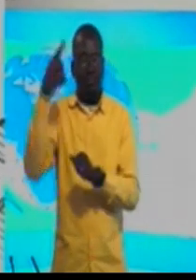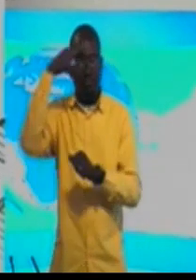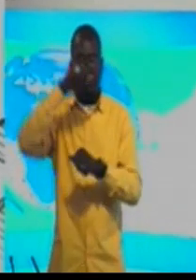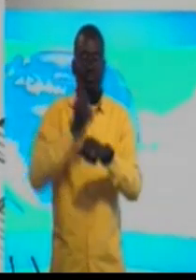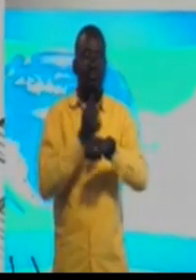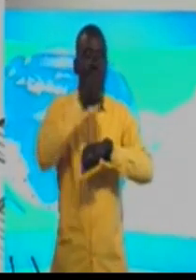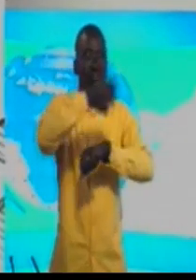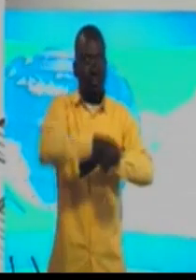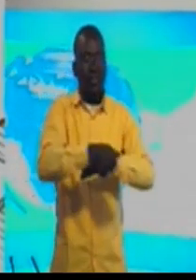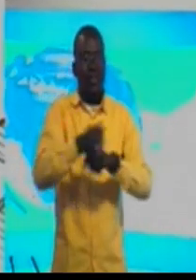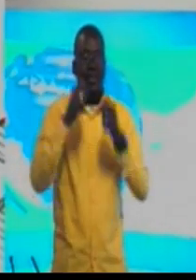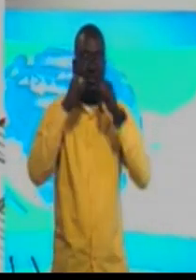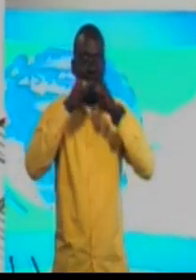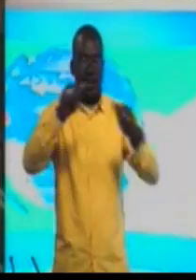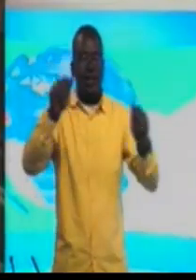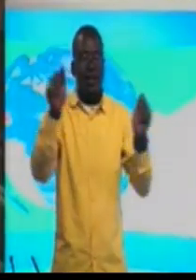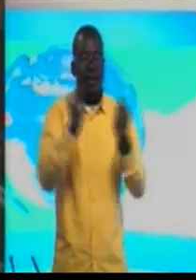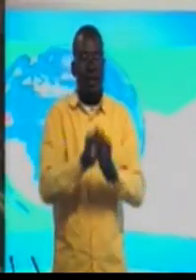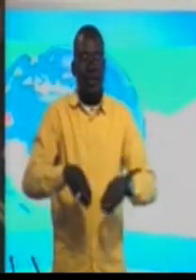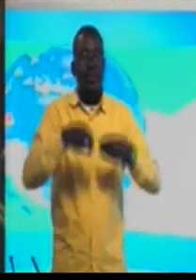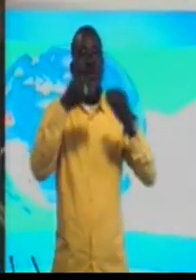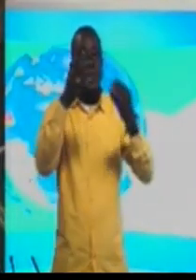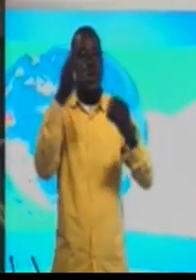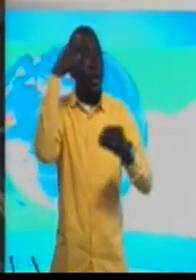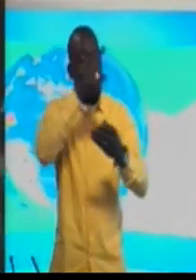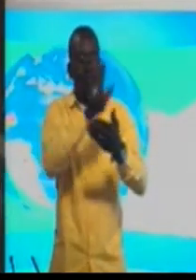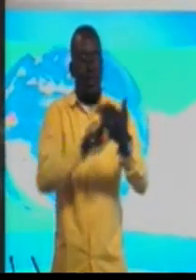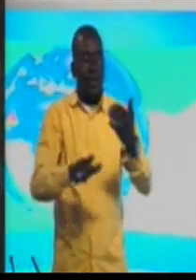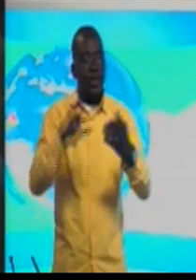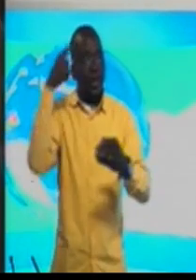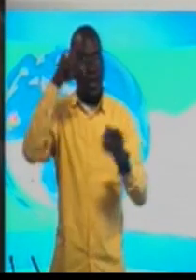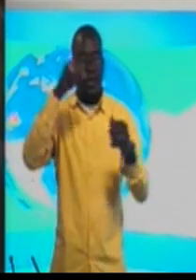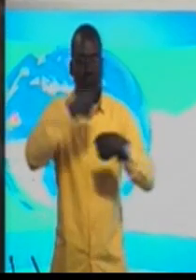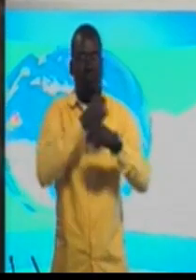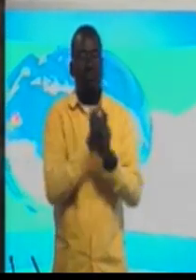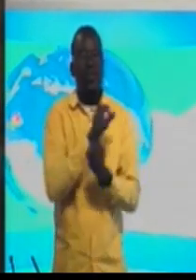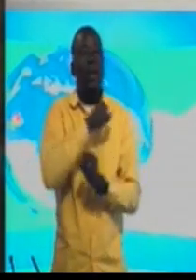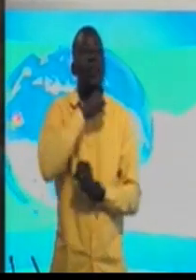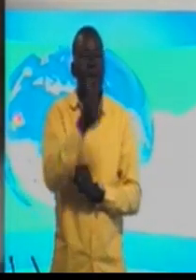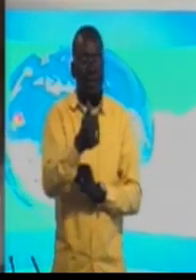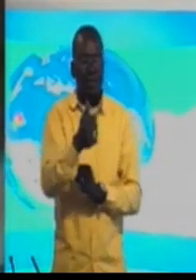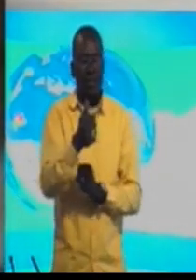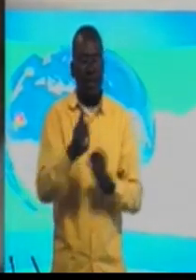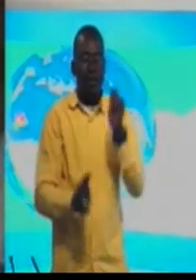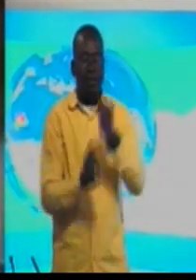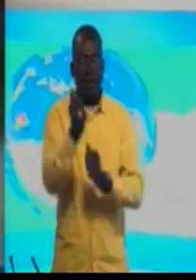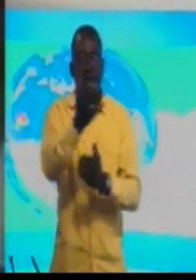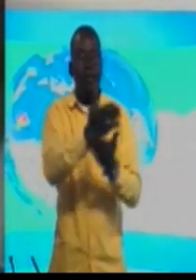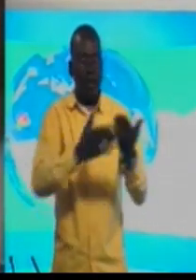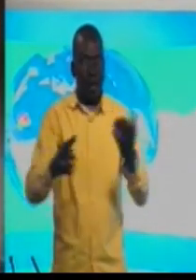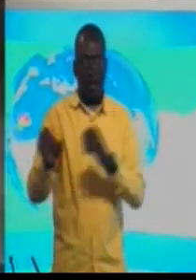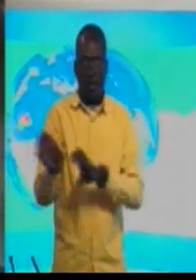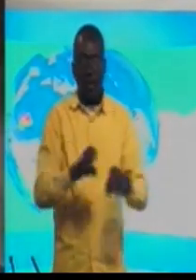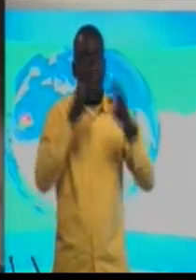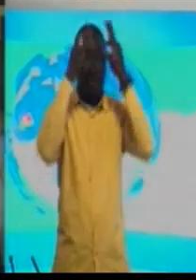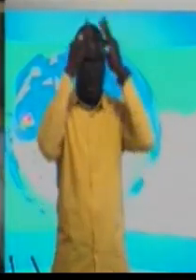sont prononcées, des sursis accordés et des élargissements pour infractions non constituées. La plupart des condamnés font appel de la